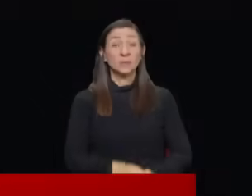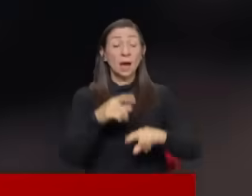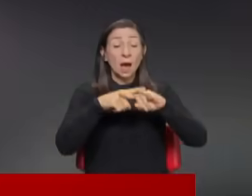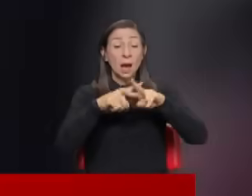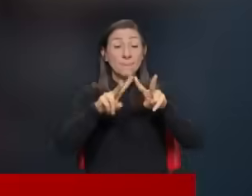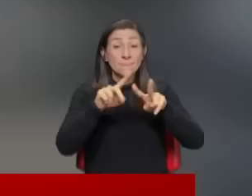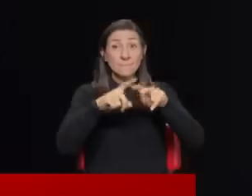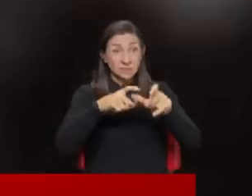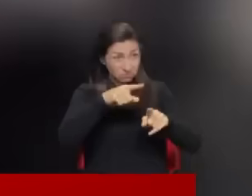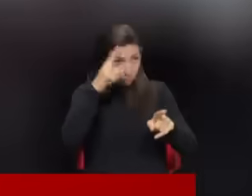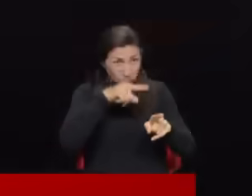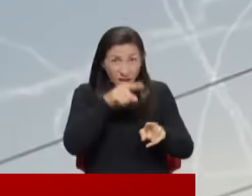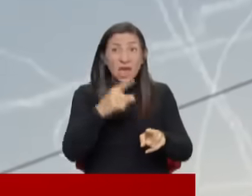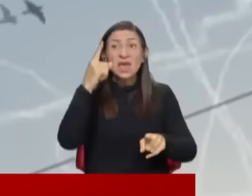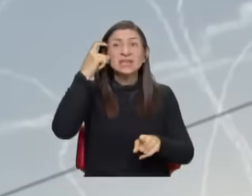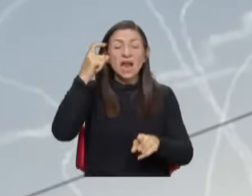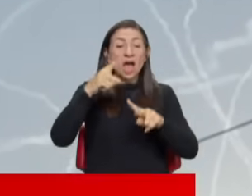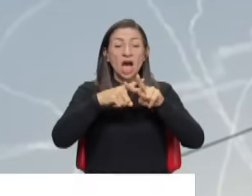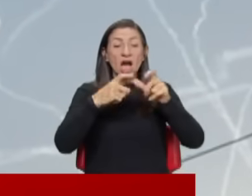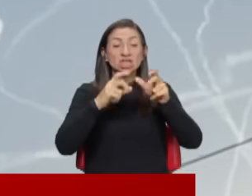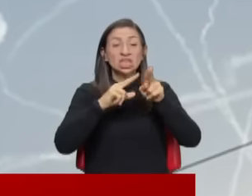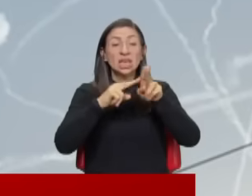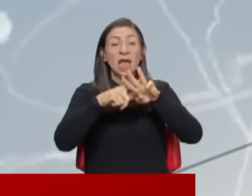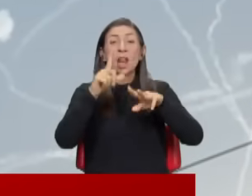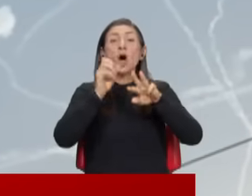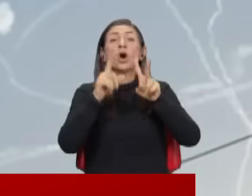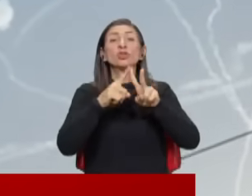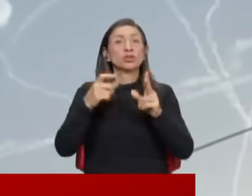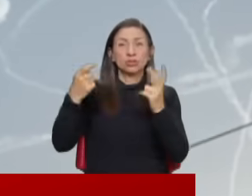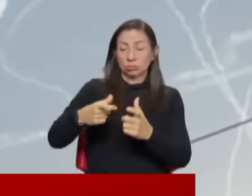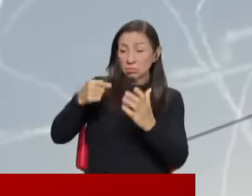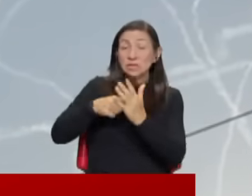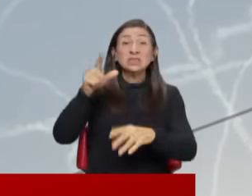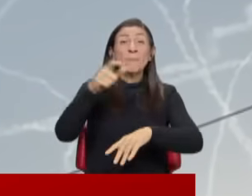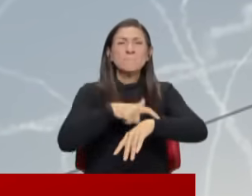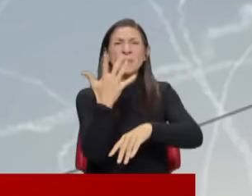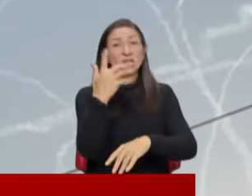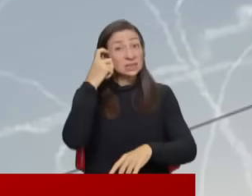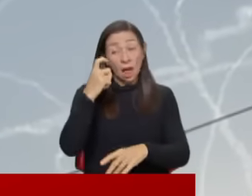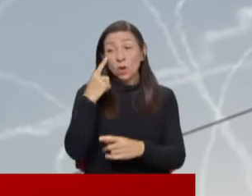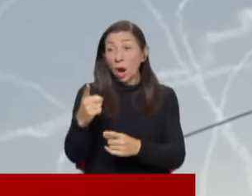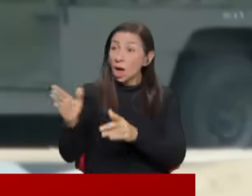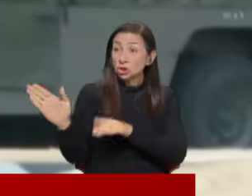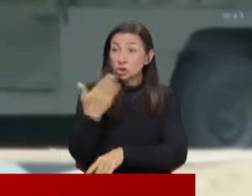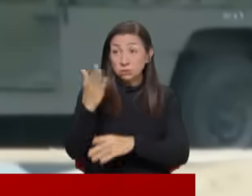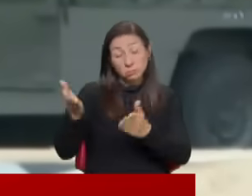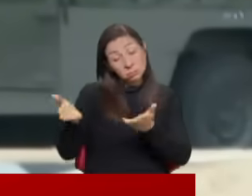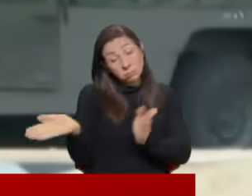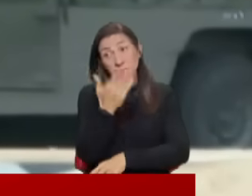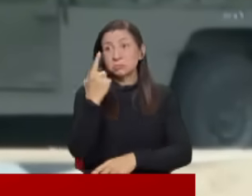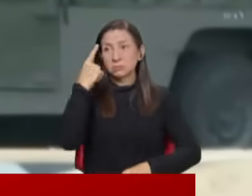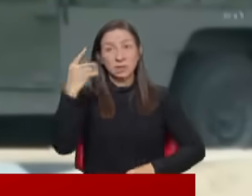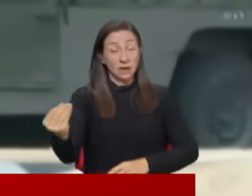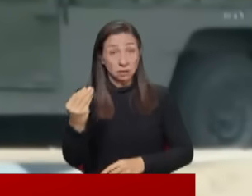Hamas saldırılar sonrası İsrail'in Aşkelon şehrine hedef aldı. İsraillere saat 5'e kadar süre vererek bölgeyi boşaltma